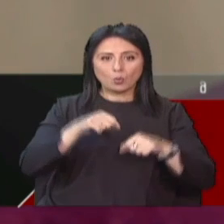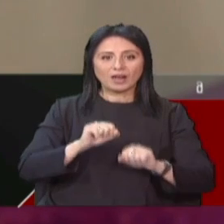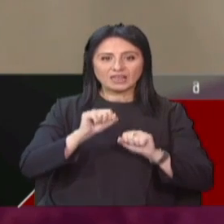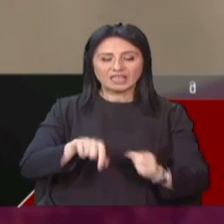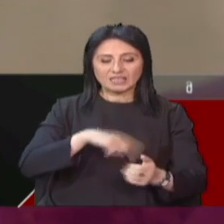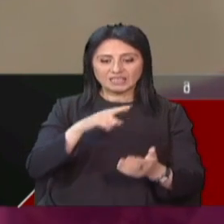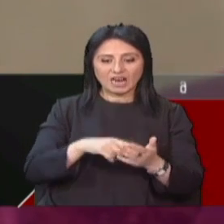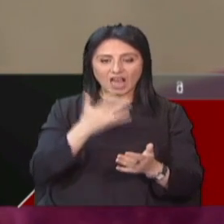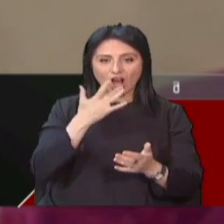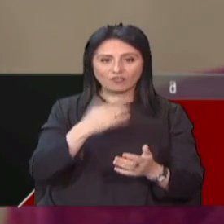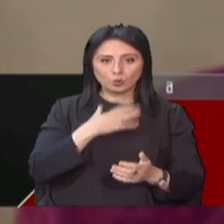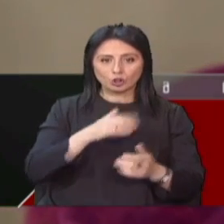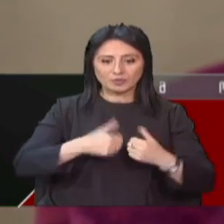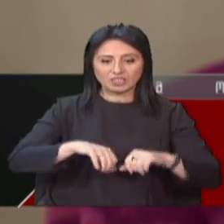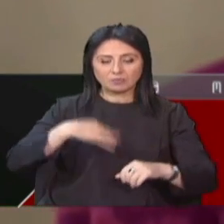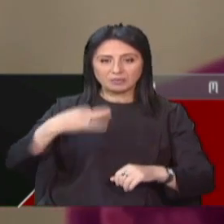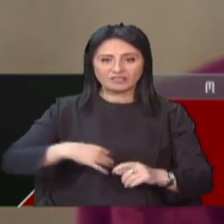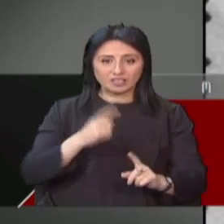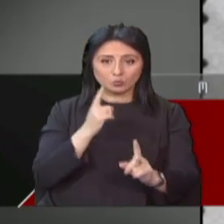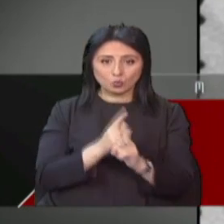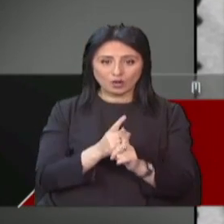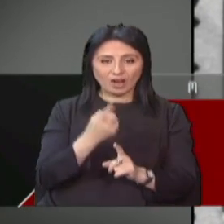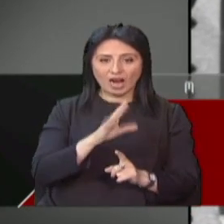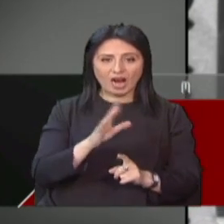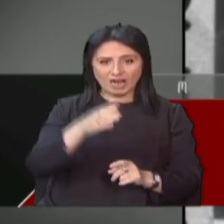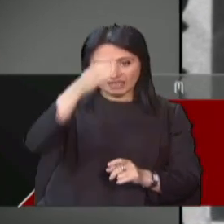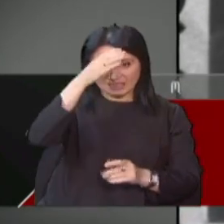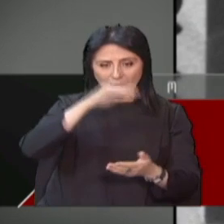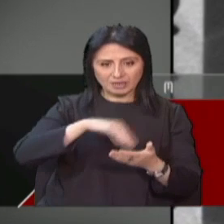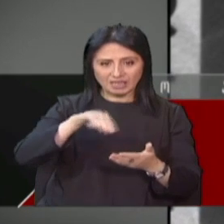დაცვის საკითხებში ეროვნული უშიშროების საბჭოს მდივნის მოადგილე. არაერთი